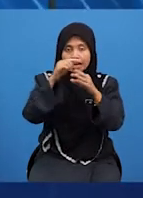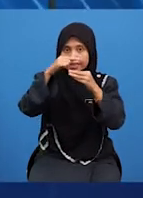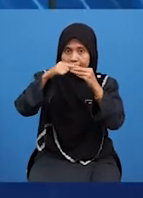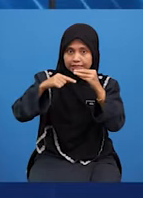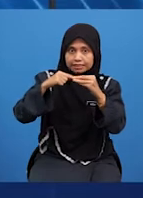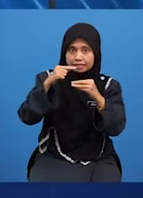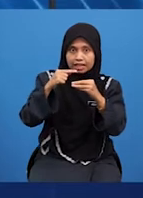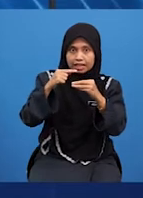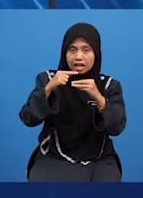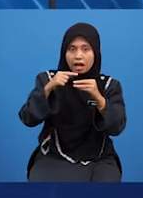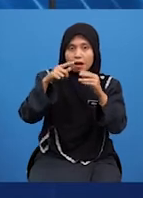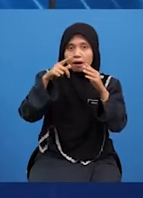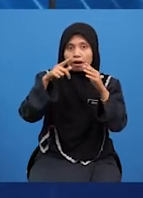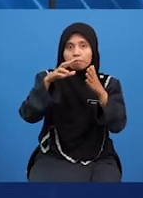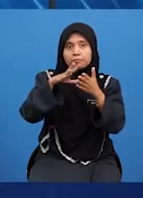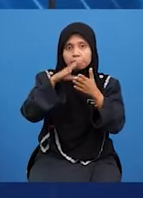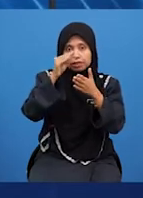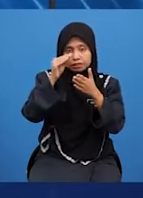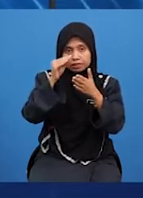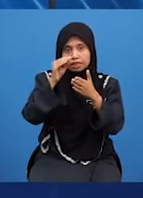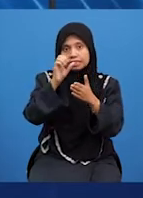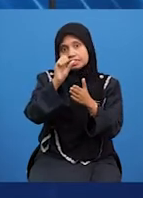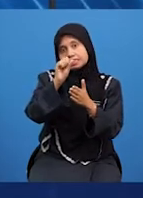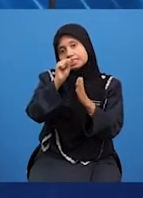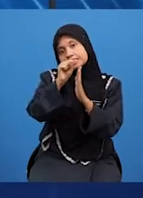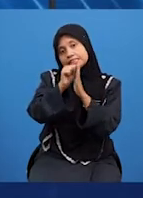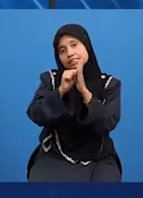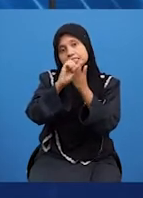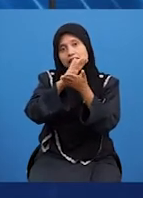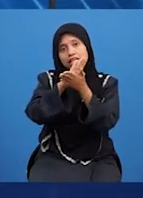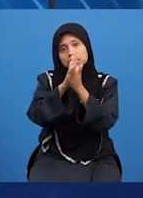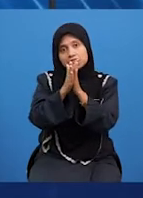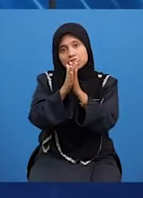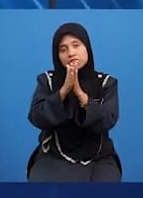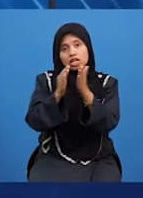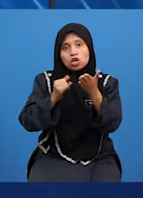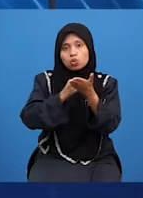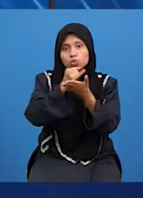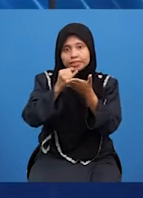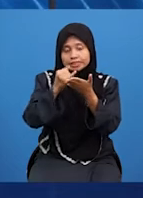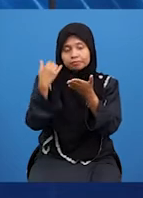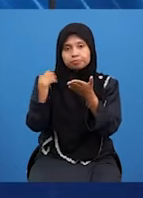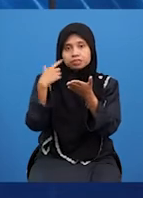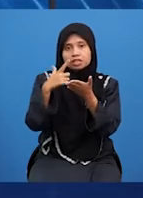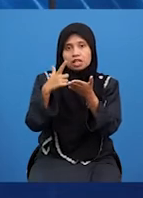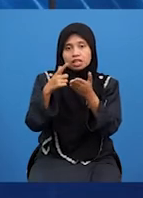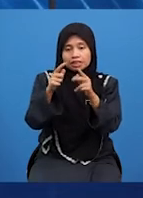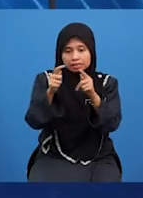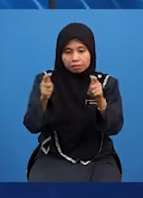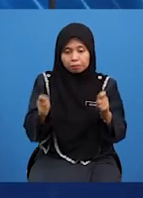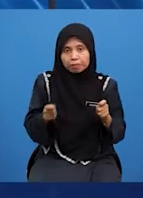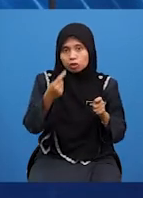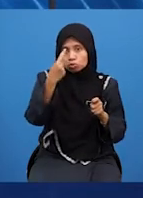tentang pembelajaran tentang konsep sejadi itu apa benda. So lukisan ini secara umumnya merupakan wadah yang digunakan